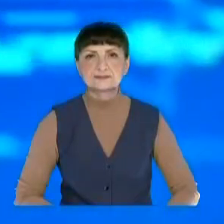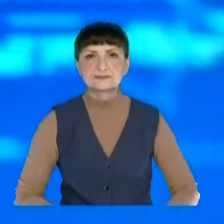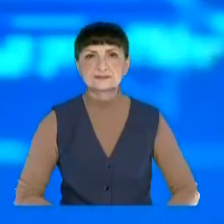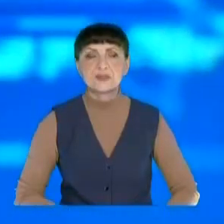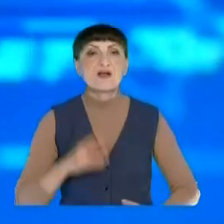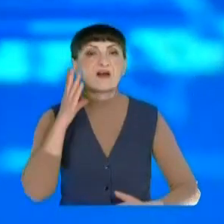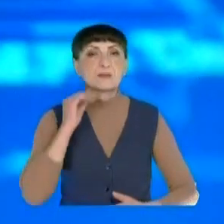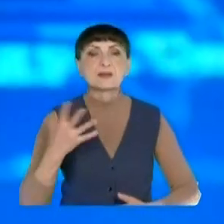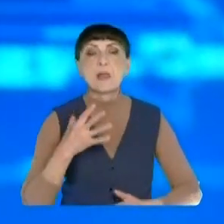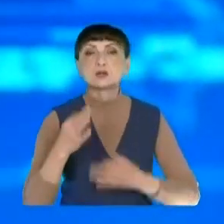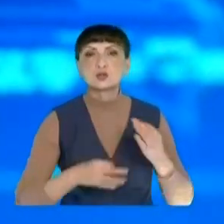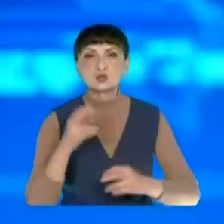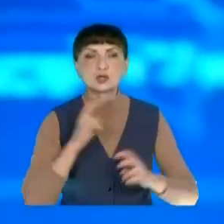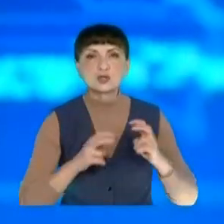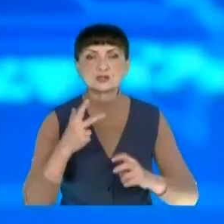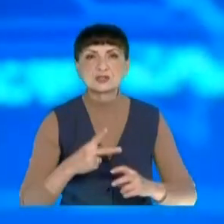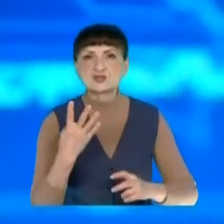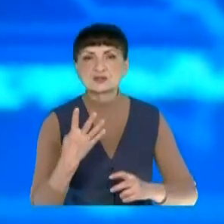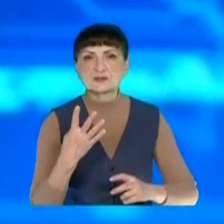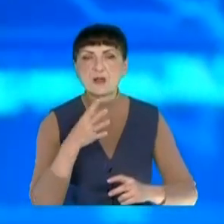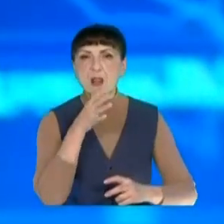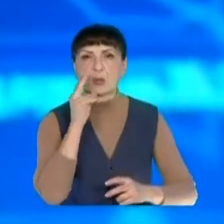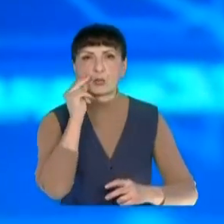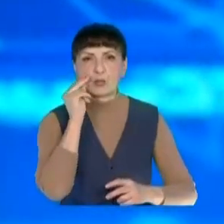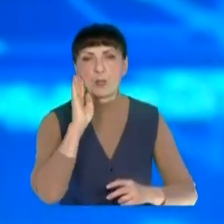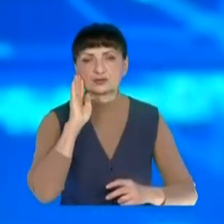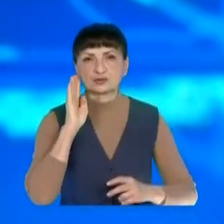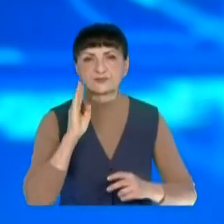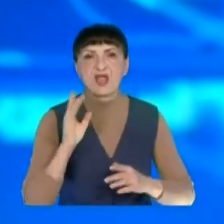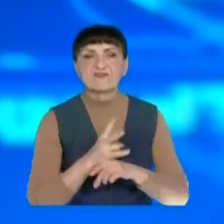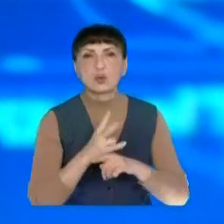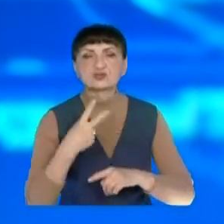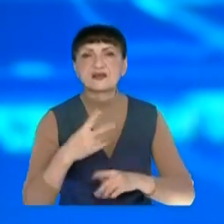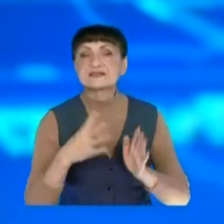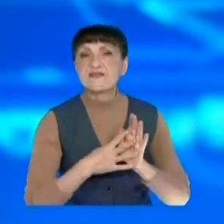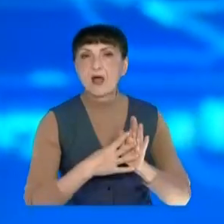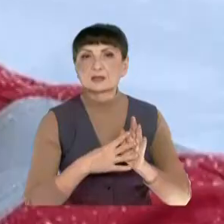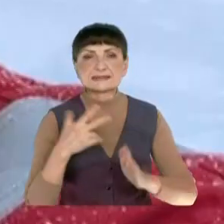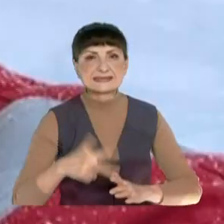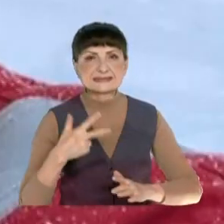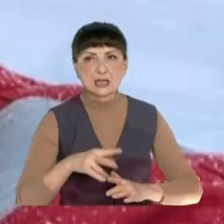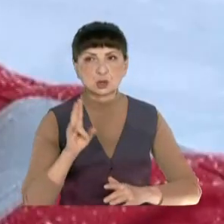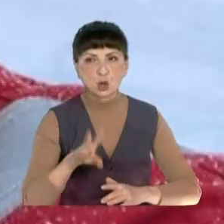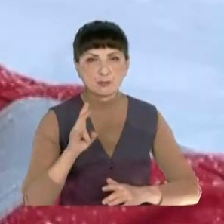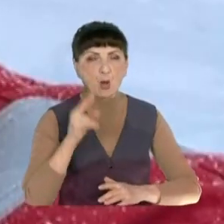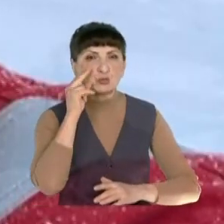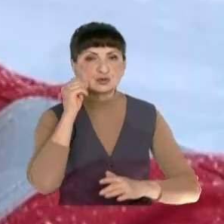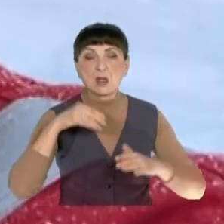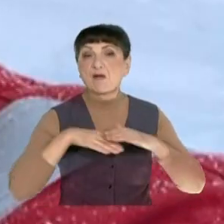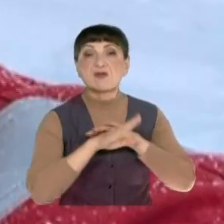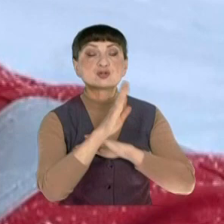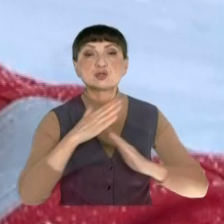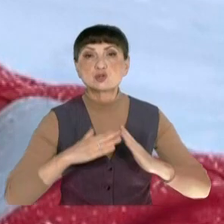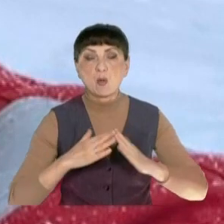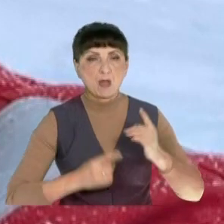В Алматы 5-е сутки ищут 34-летнего Тимура Попова. В ночь с 29 на 30 ноября мужчина вышел из дома